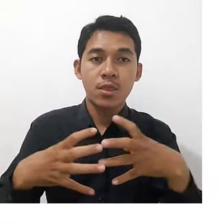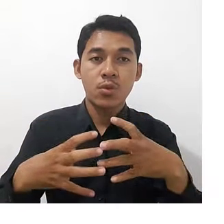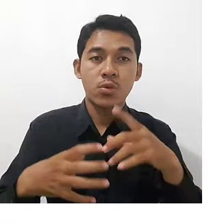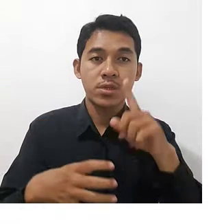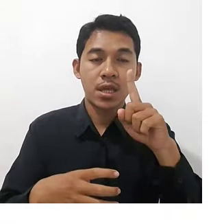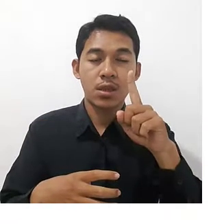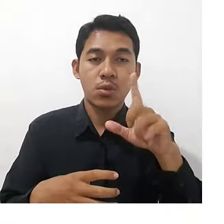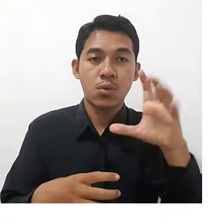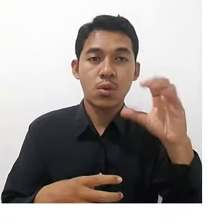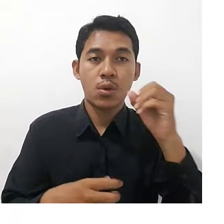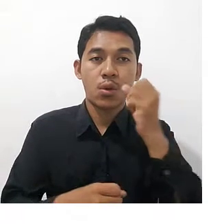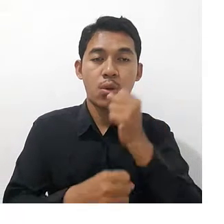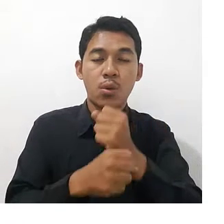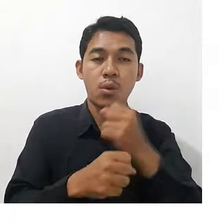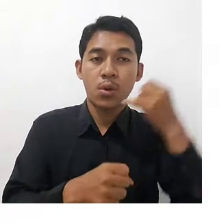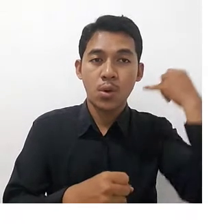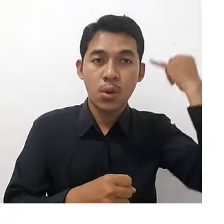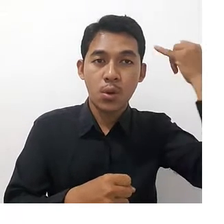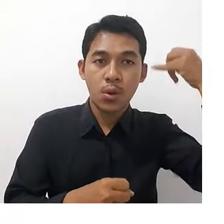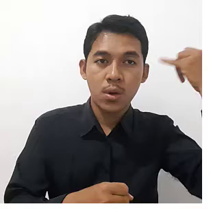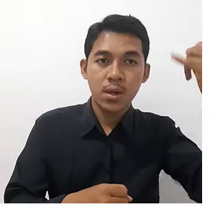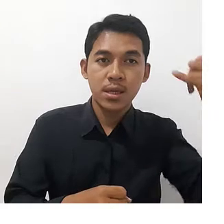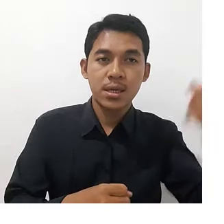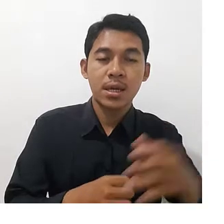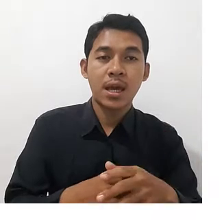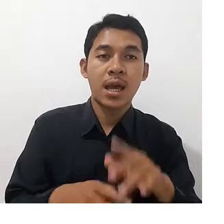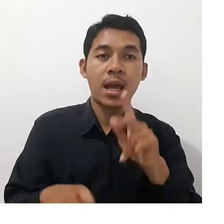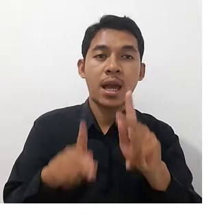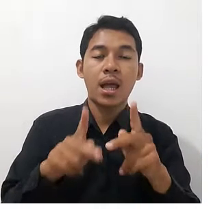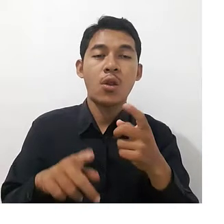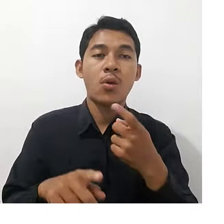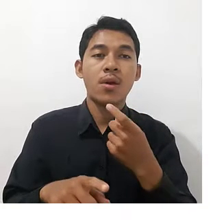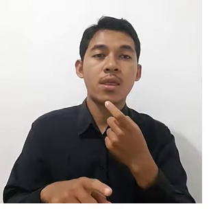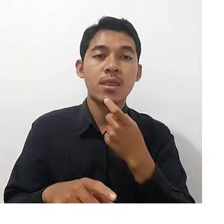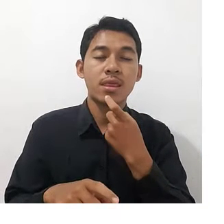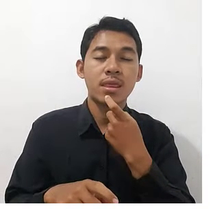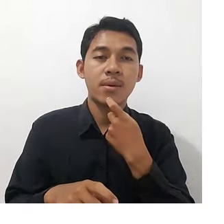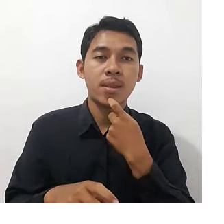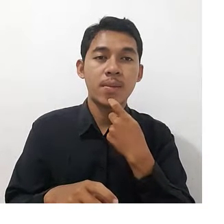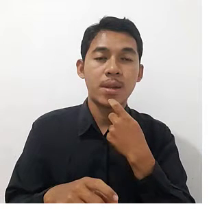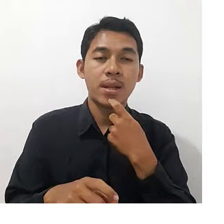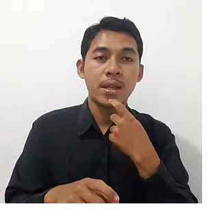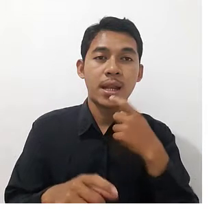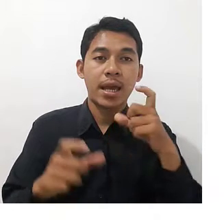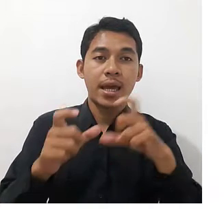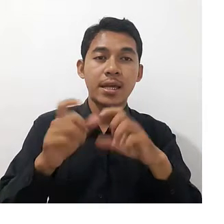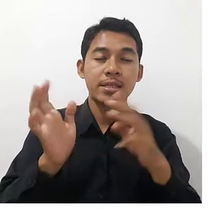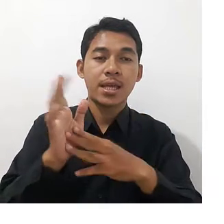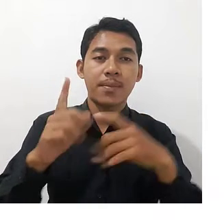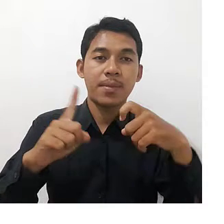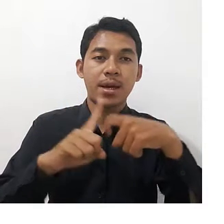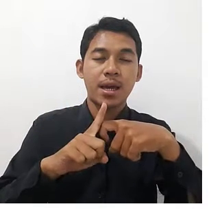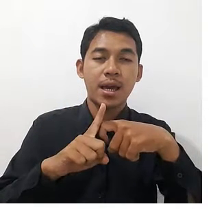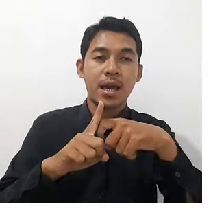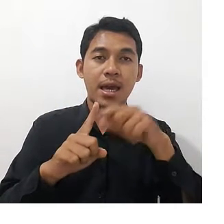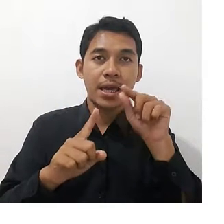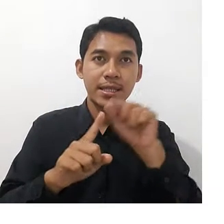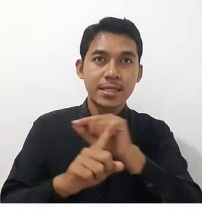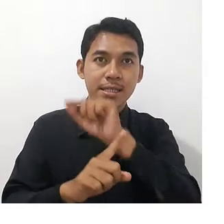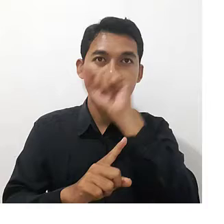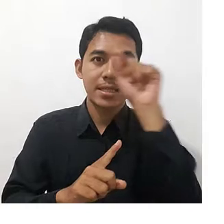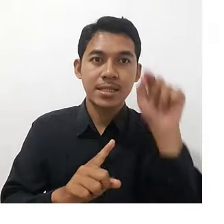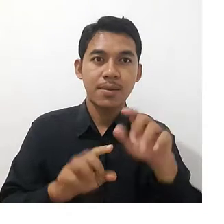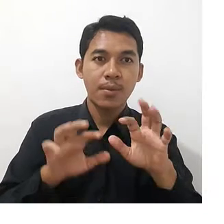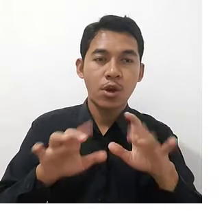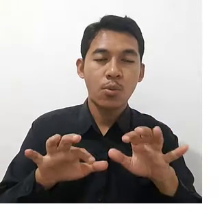elemen logika. Jadi kita bisa katakan sebagai gerbang logika. Nah, mungkin kalau teman-teman yang SMK atau yang udah pernah belajar tentang sistem komputer pasti udah nggak asing dengan